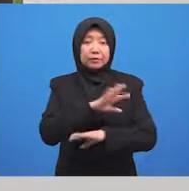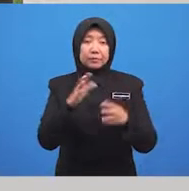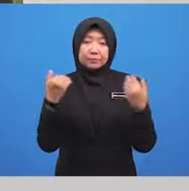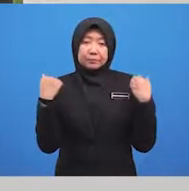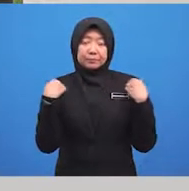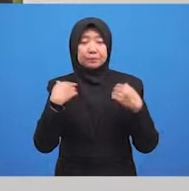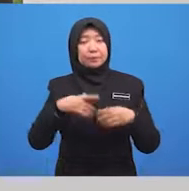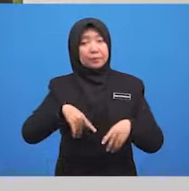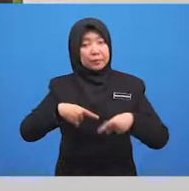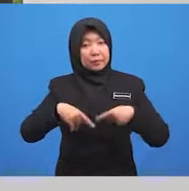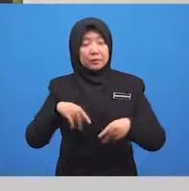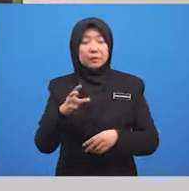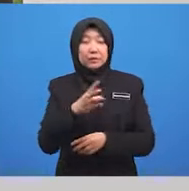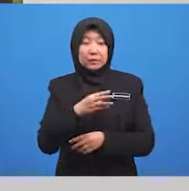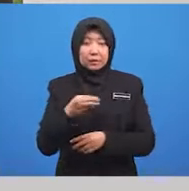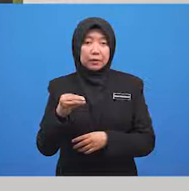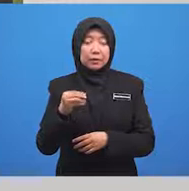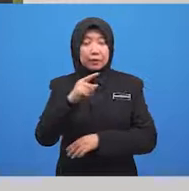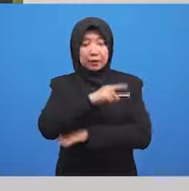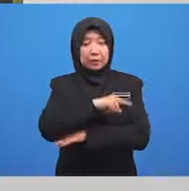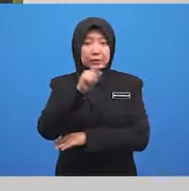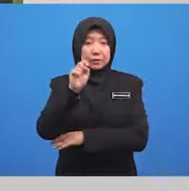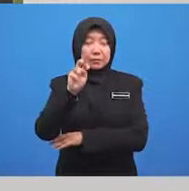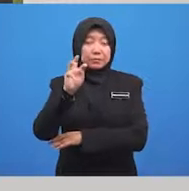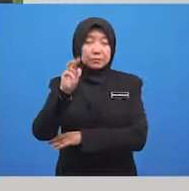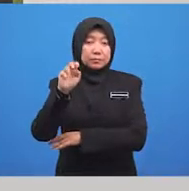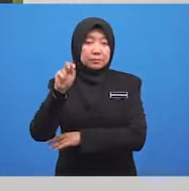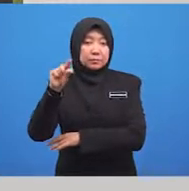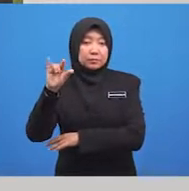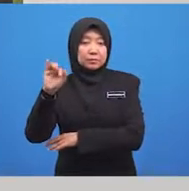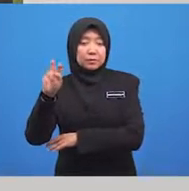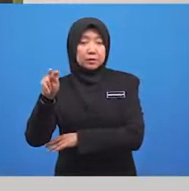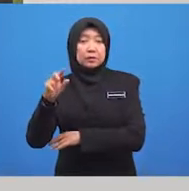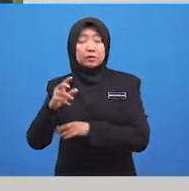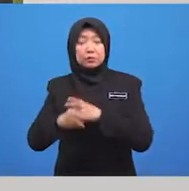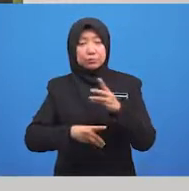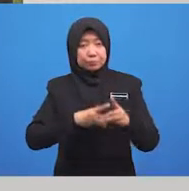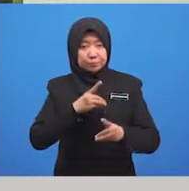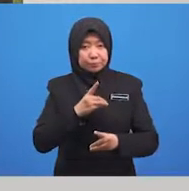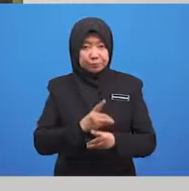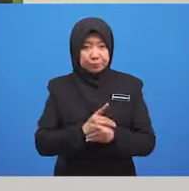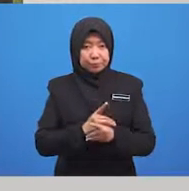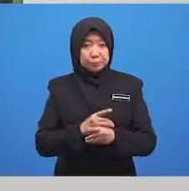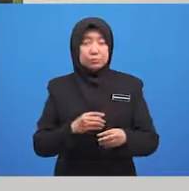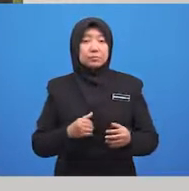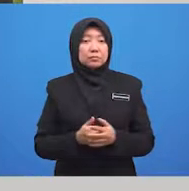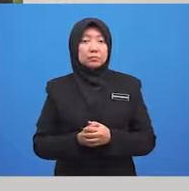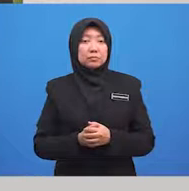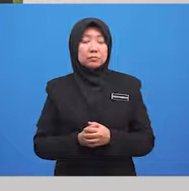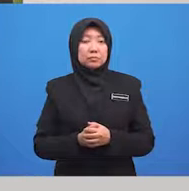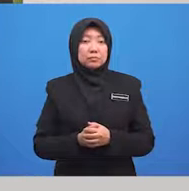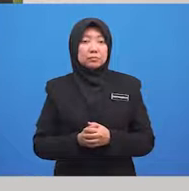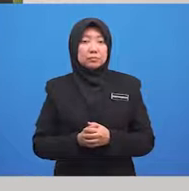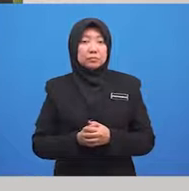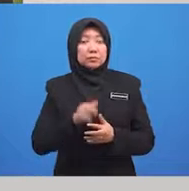serta Hari Tenggiling Sedunia. Kempen Save the Day merupakan kempen yang dikelolakan oleh